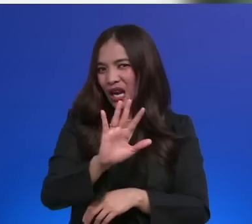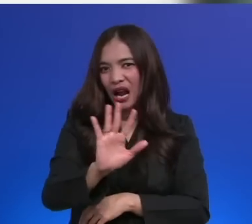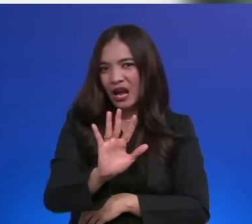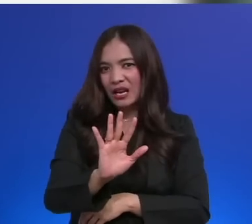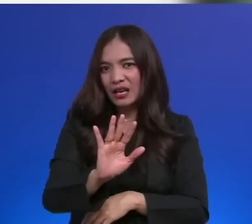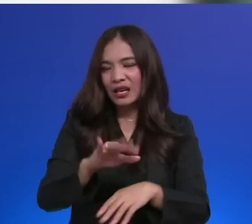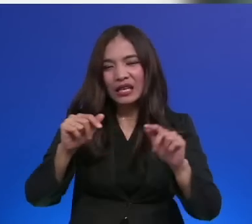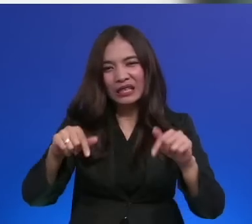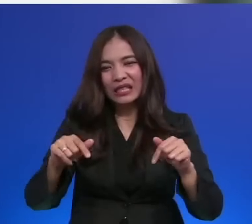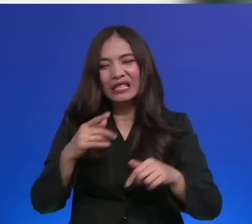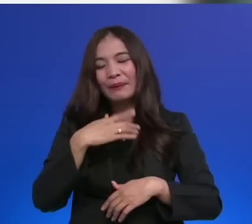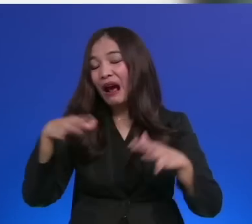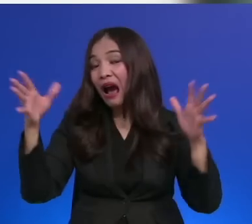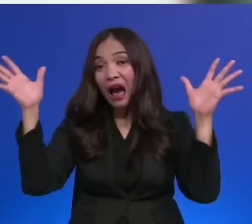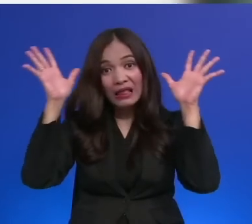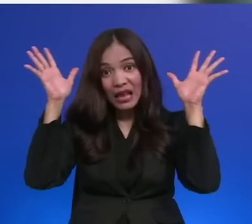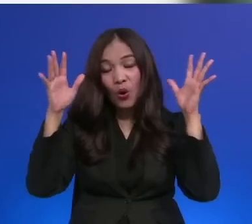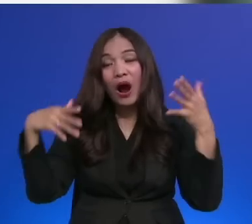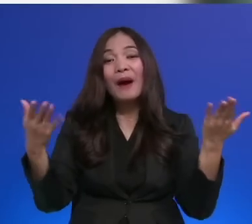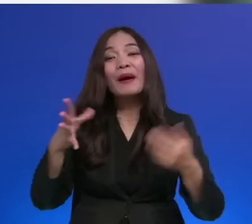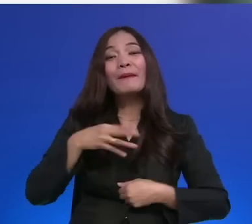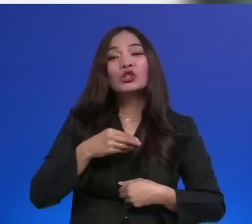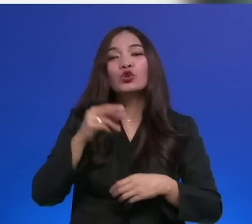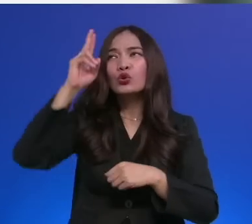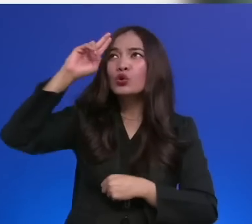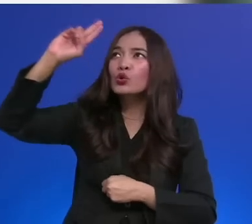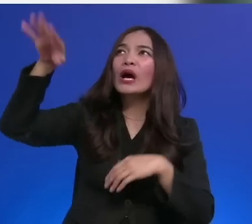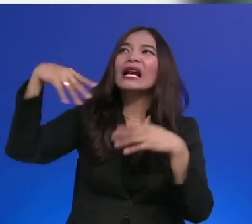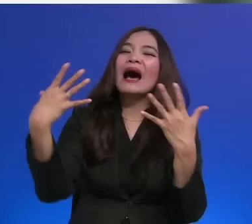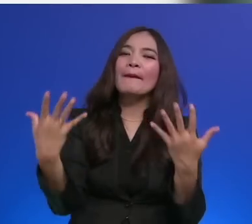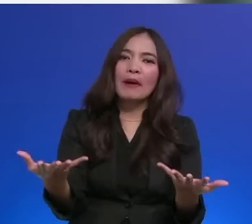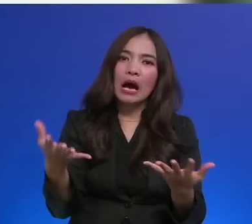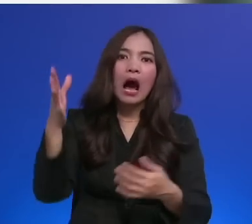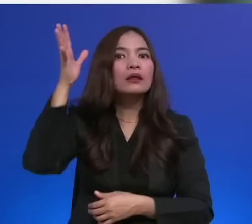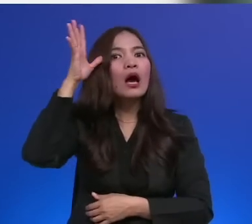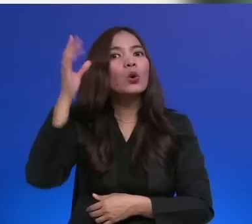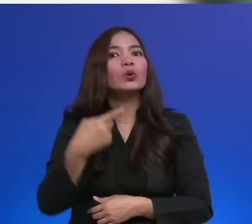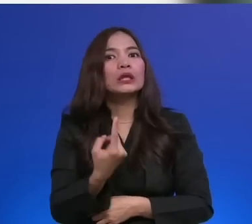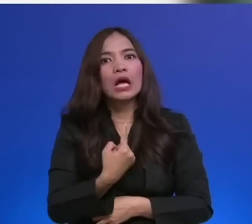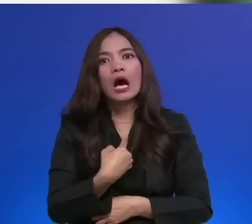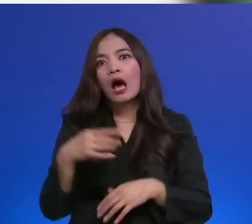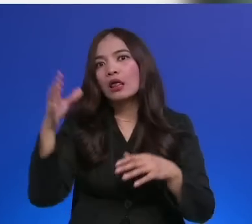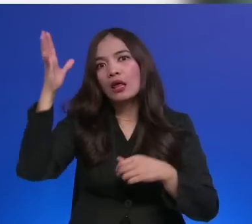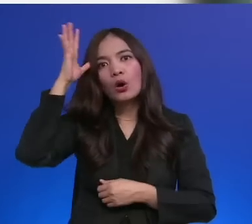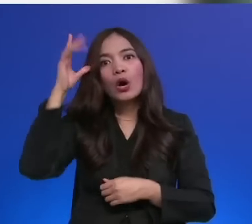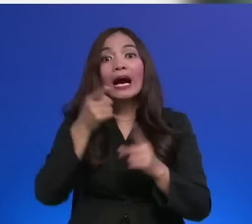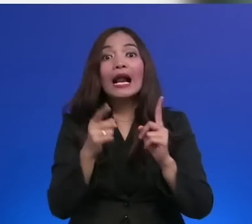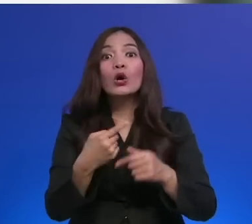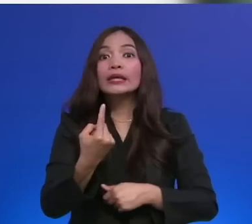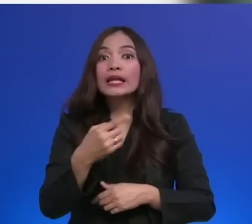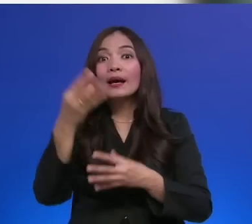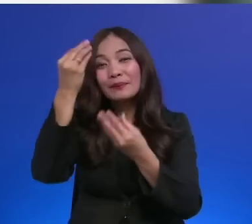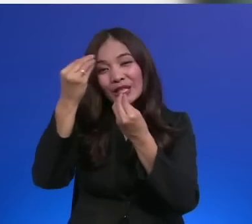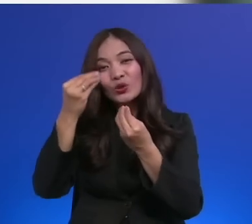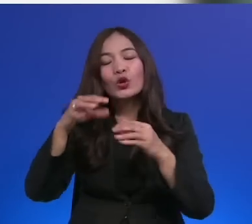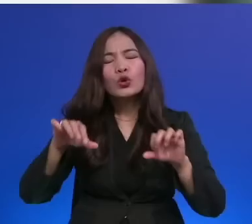sampai kita tidak tahu apa maksud Tuhan di balik persoalan tersebut. Ya, kalau kita bingung, ingat, diam,